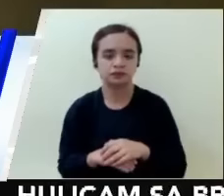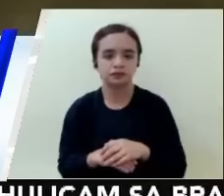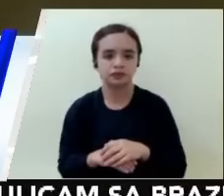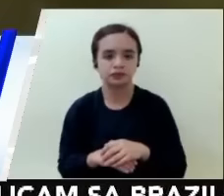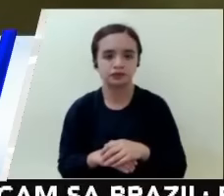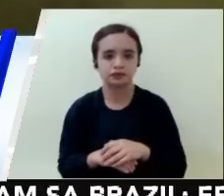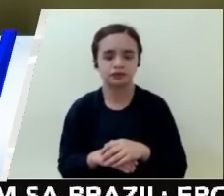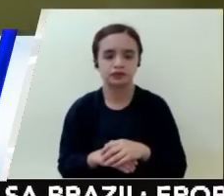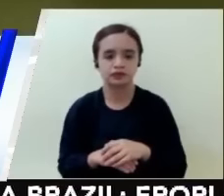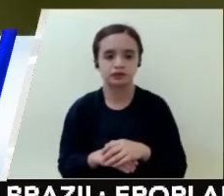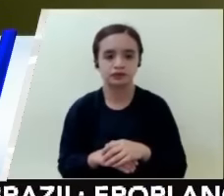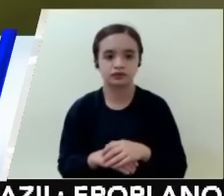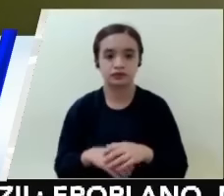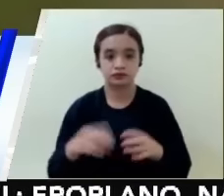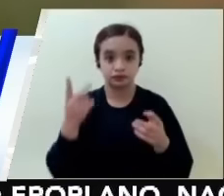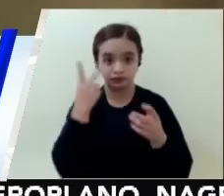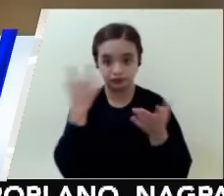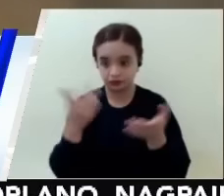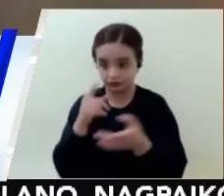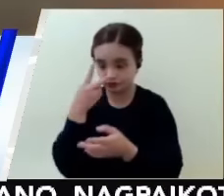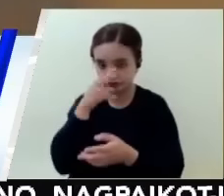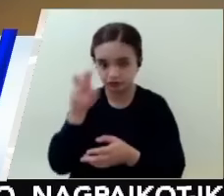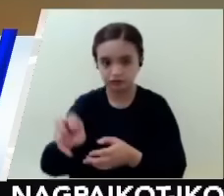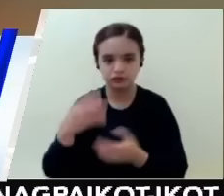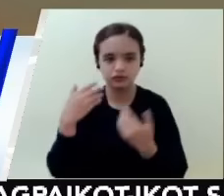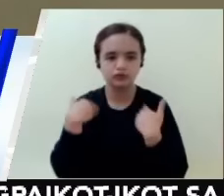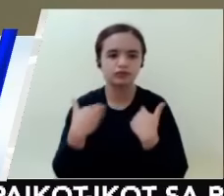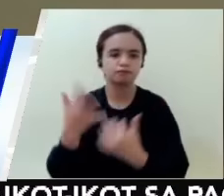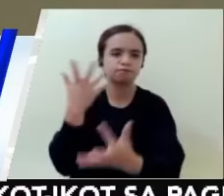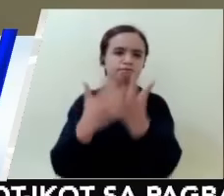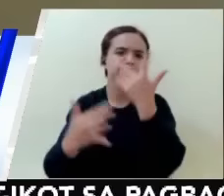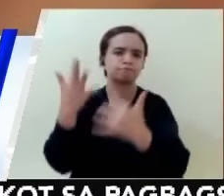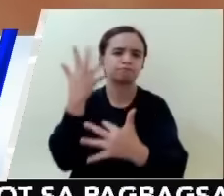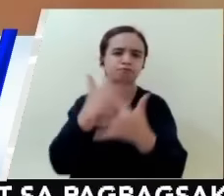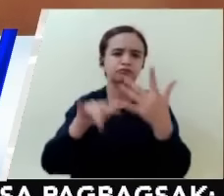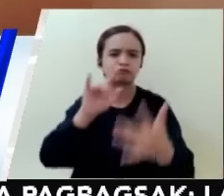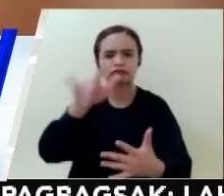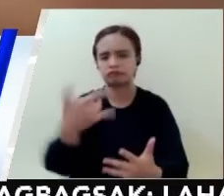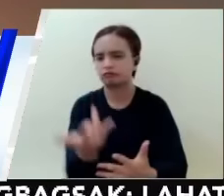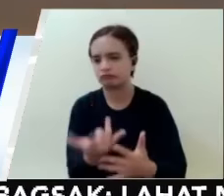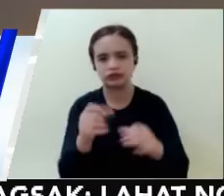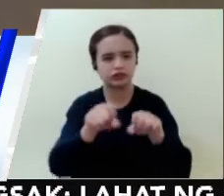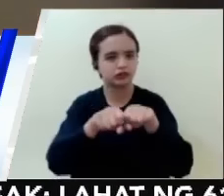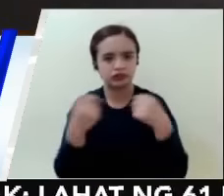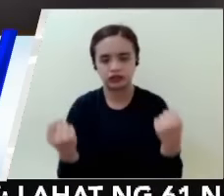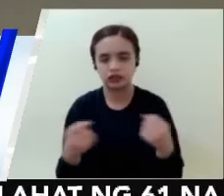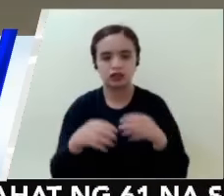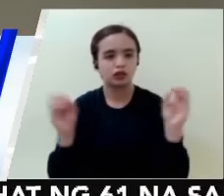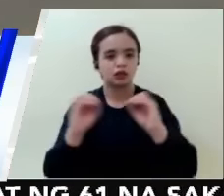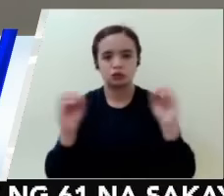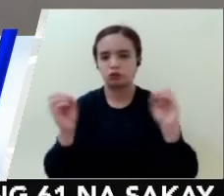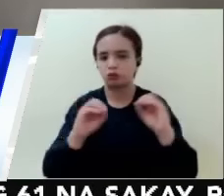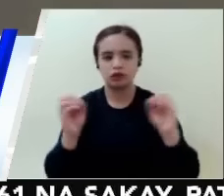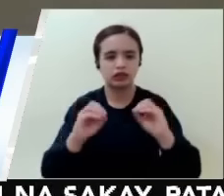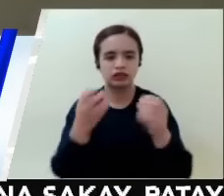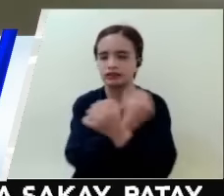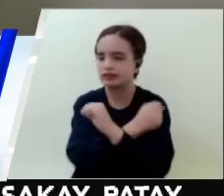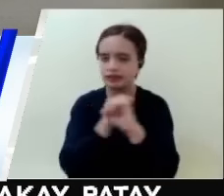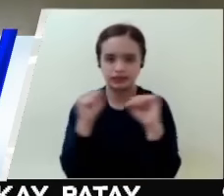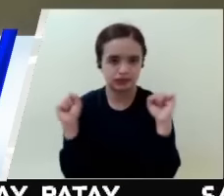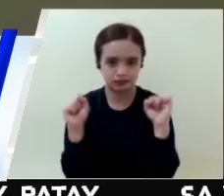Sa crash site, tumambad ang eroplanong nasunog at nagkapira-piraso. Walang nakaligtas sa 61 sakay